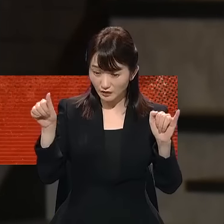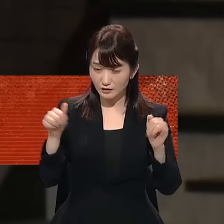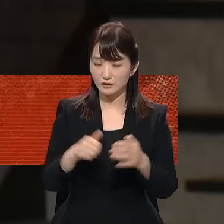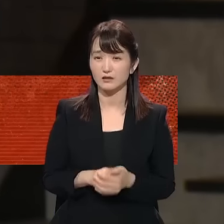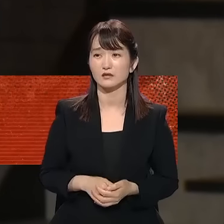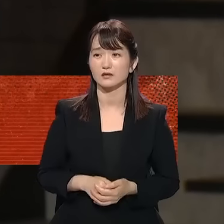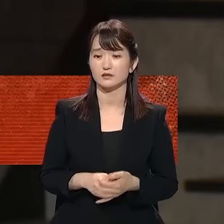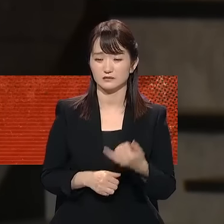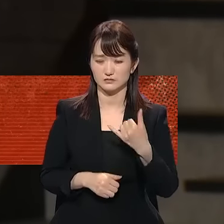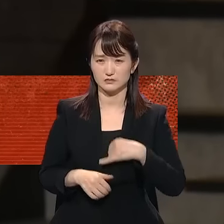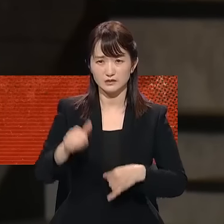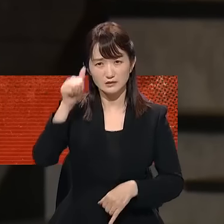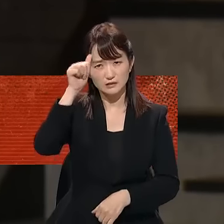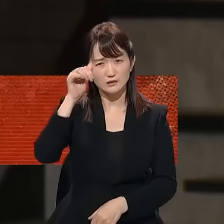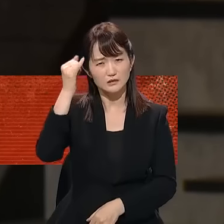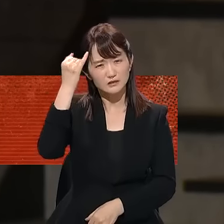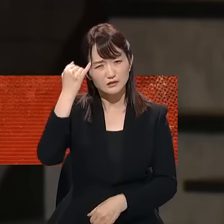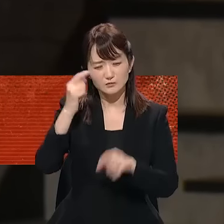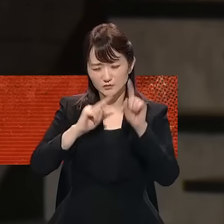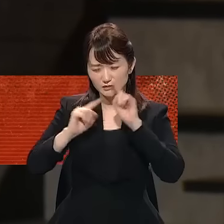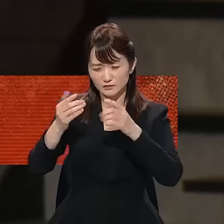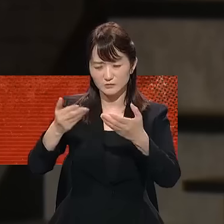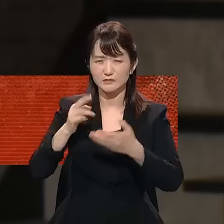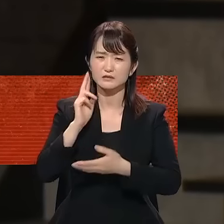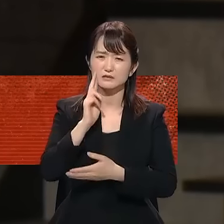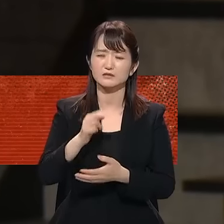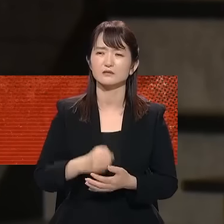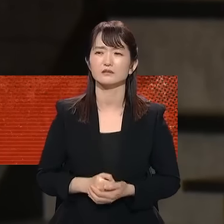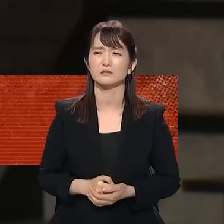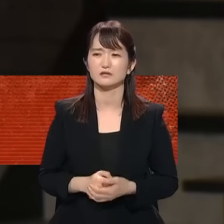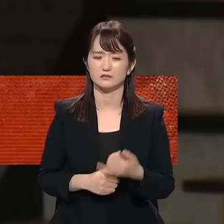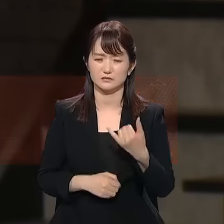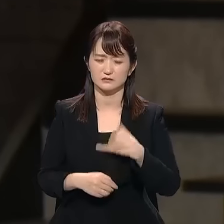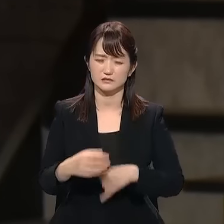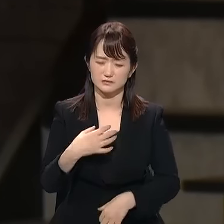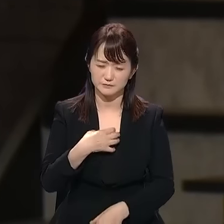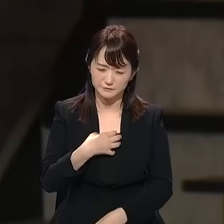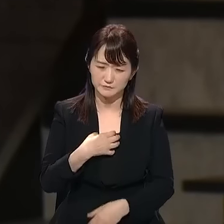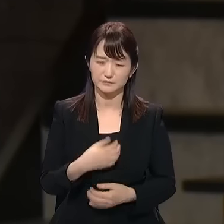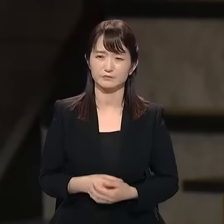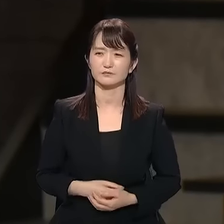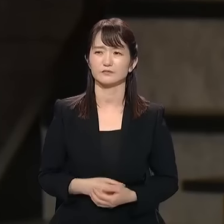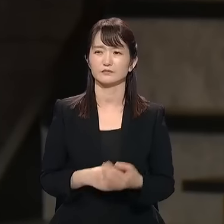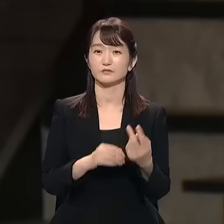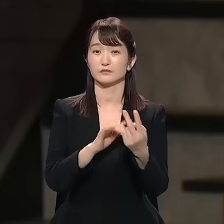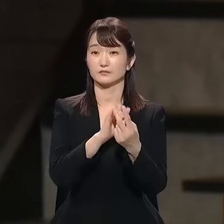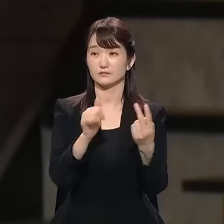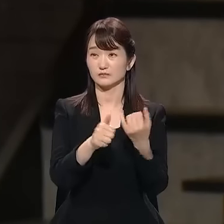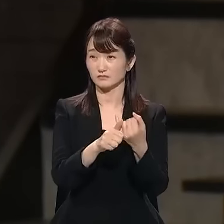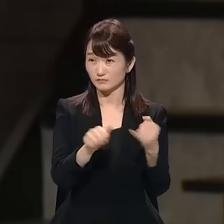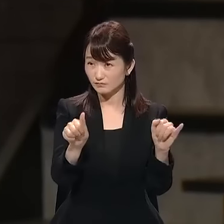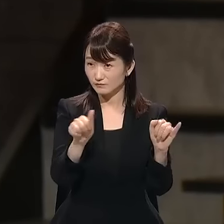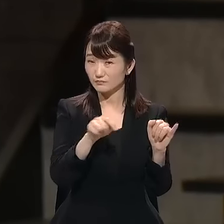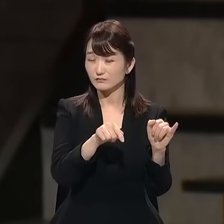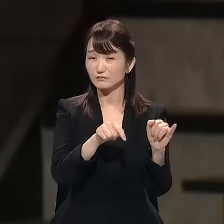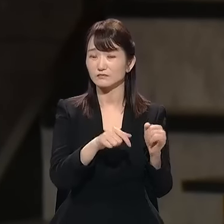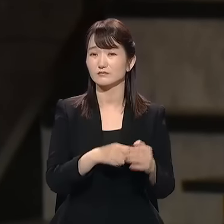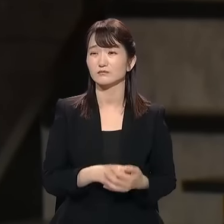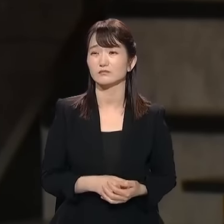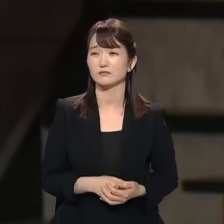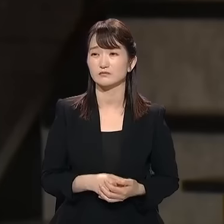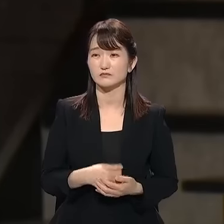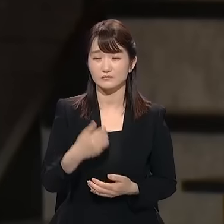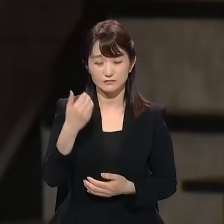이제 사춘기 아이들이 받을 상처가 너무 크기 때문에 정말 아이들이 걱정이고요 두 분의 뭐 이혼은 사실은 이제 뭐